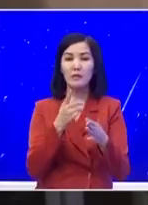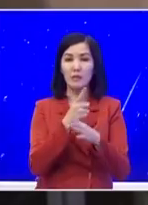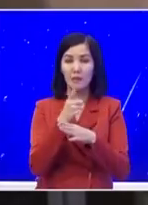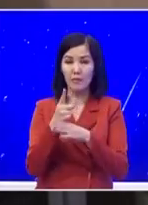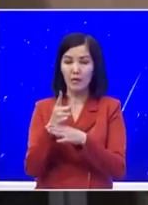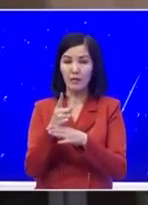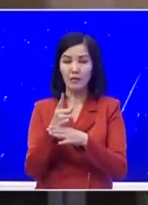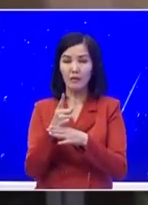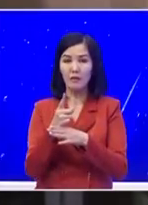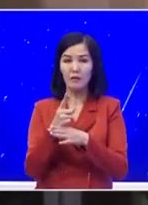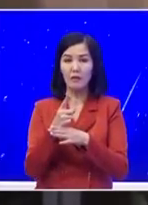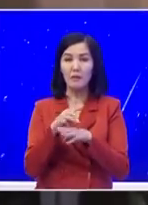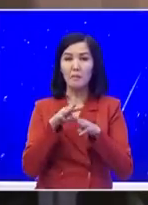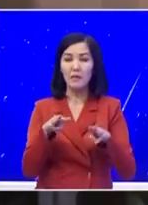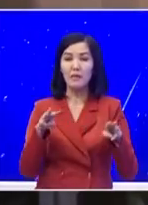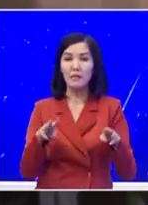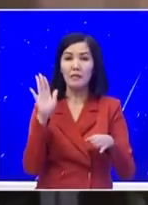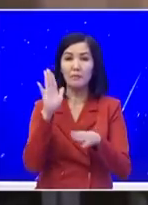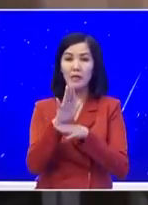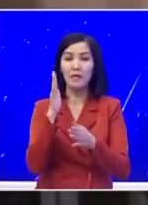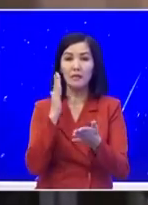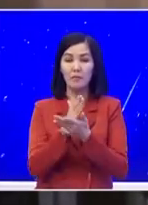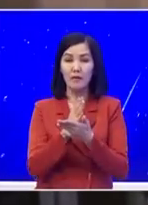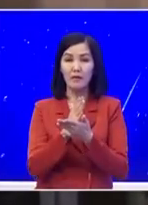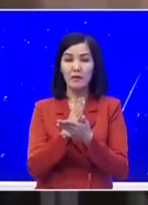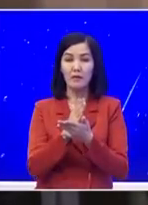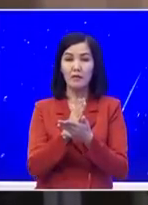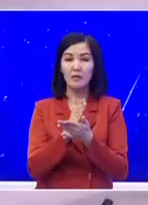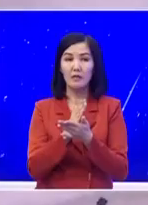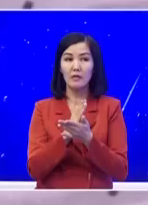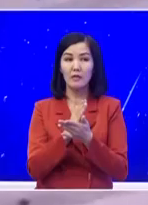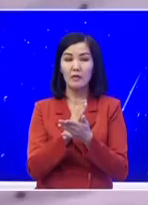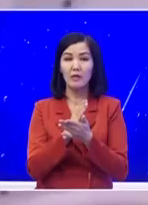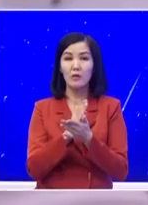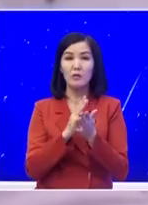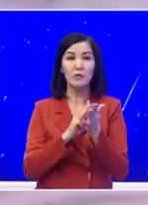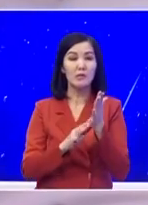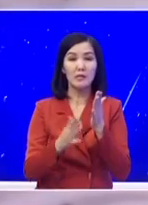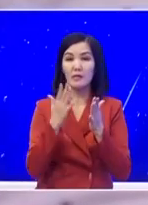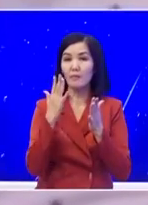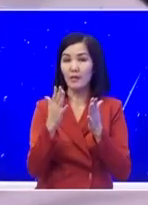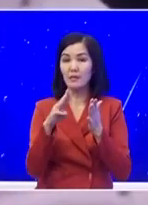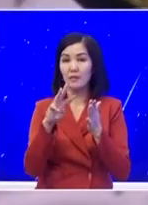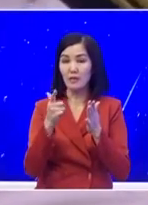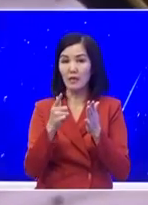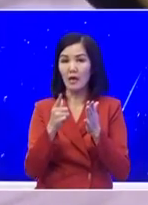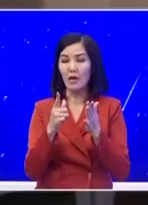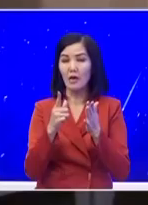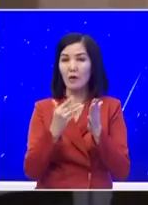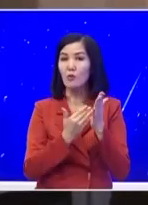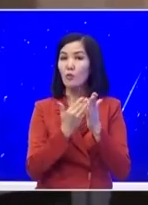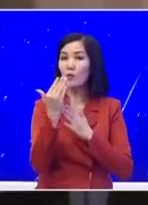Сол министрдің приказы бар, сондықтан сол дан асу деген ол заң бұзушылық.